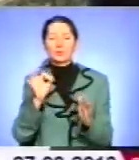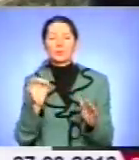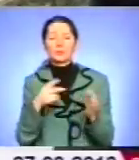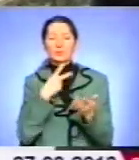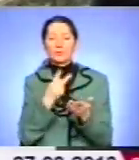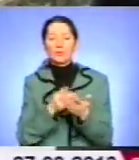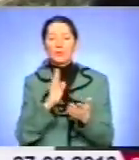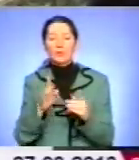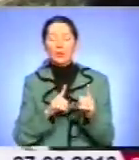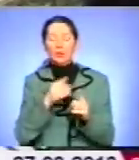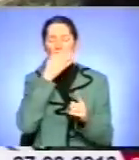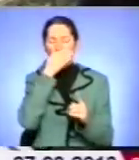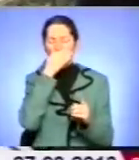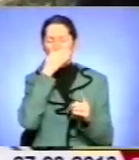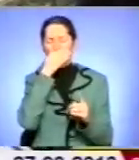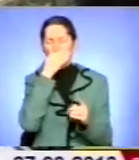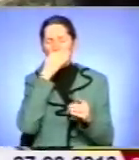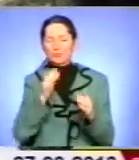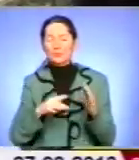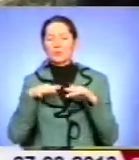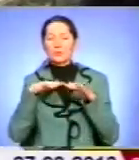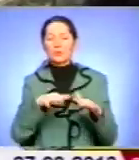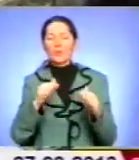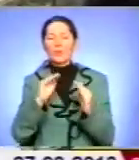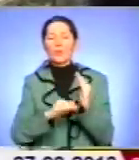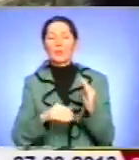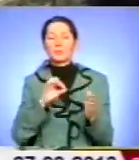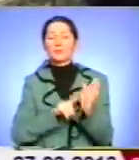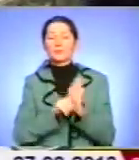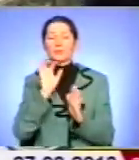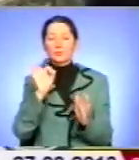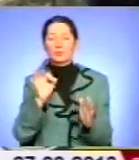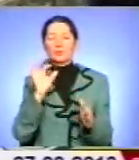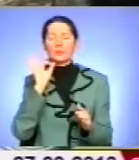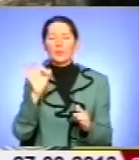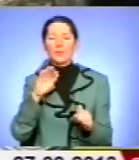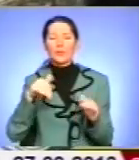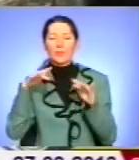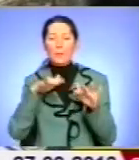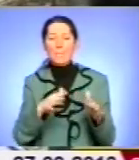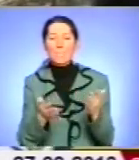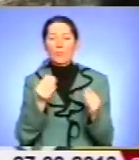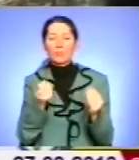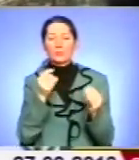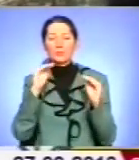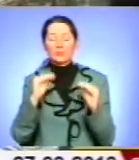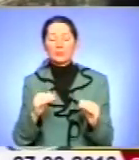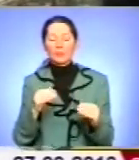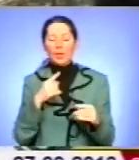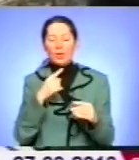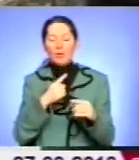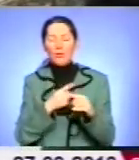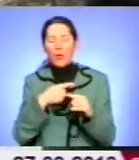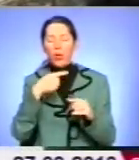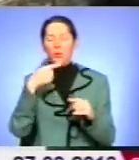будуть коливатися. При проходженні фронту нічні температури можуть досягати позначки 0. Після фронту вони можуть дещо знижуватися до 5 морозу вночі.